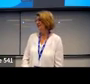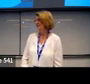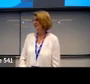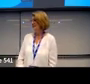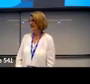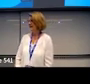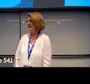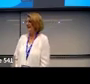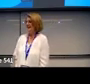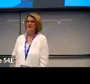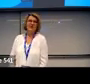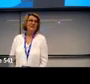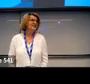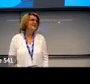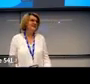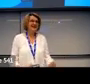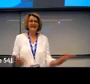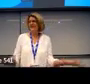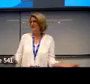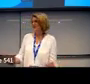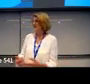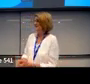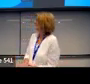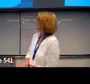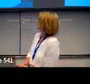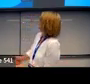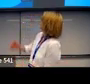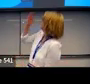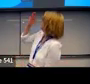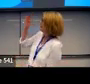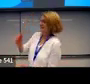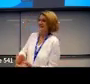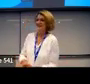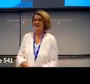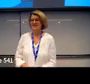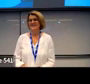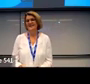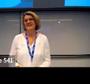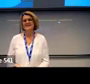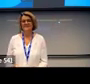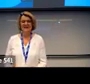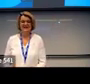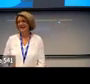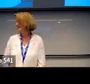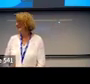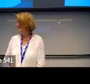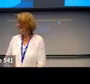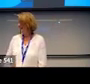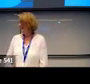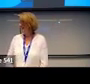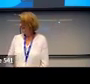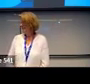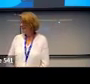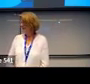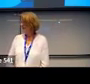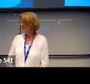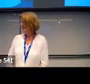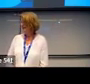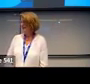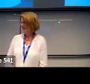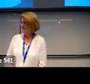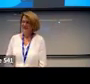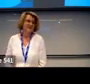c'était 20 ans de Wikipédia. Donc, on sait, tout le monde sait là, que la licence, c'est bien celle